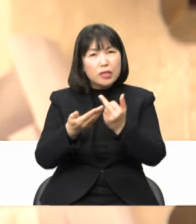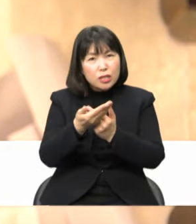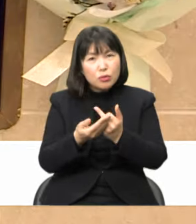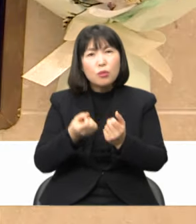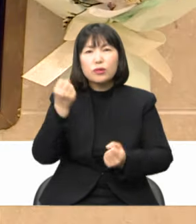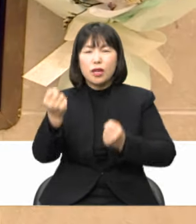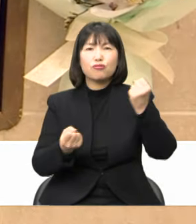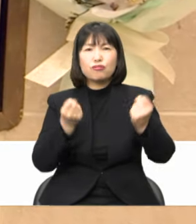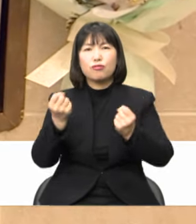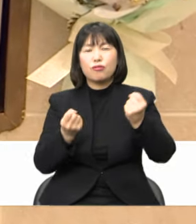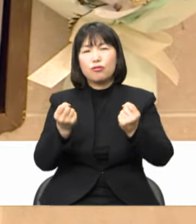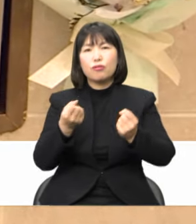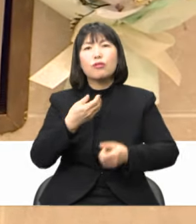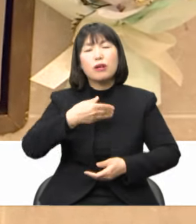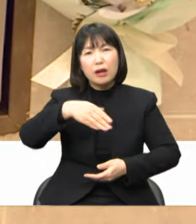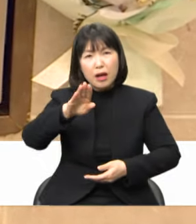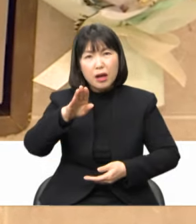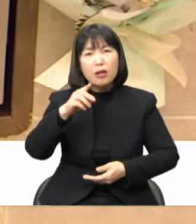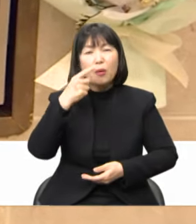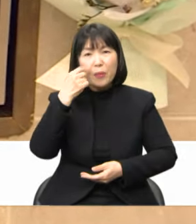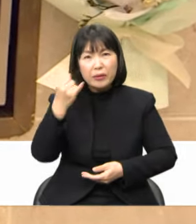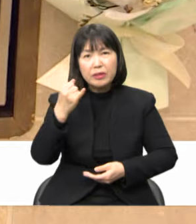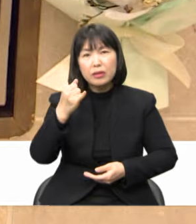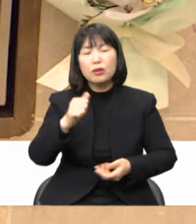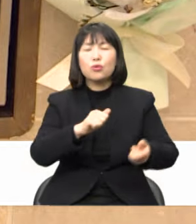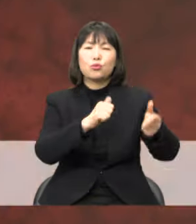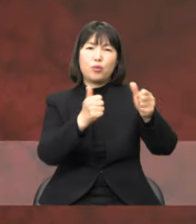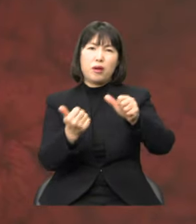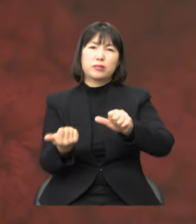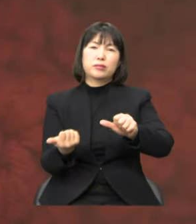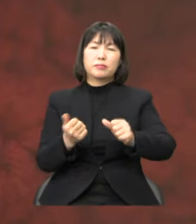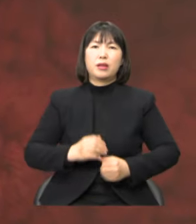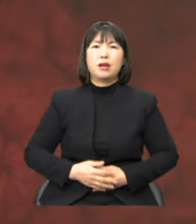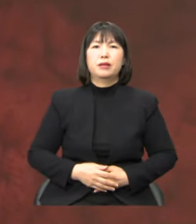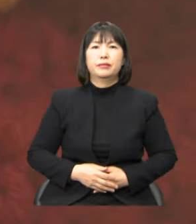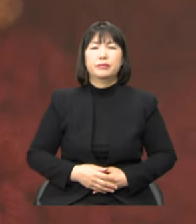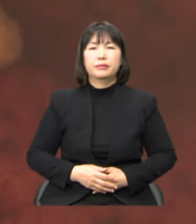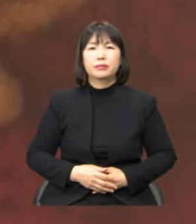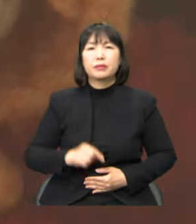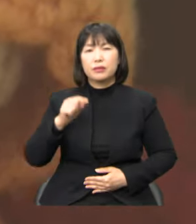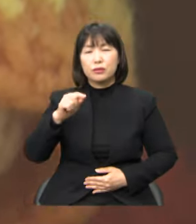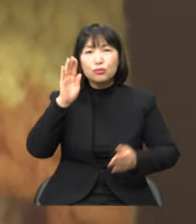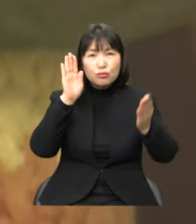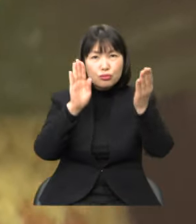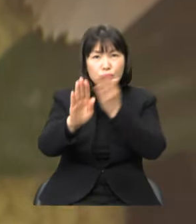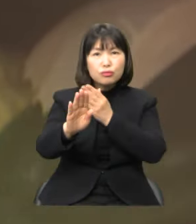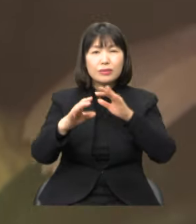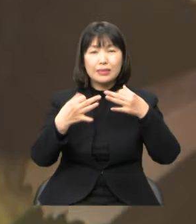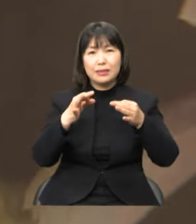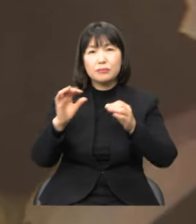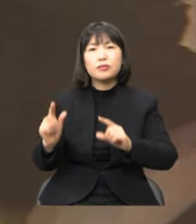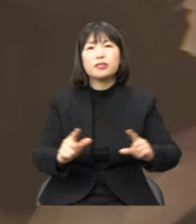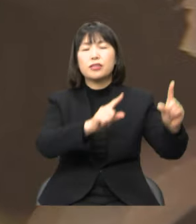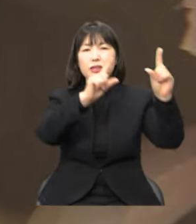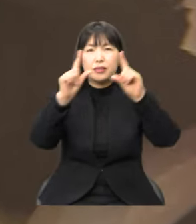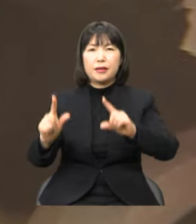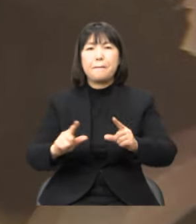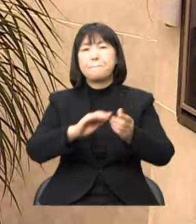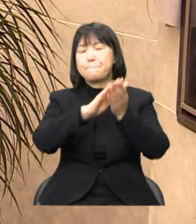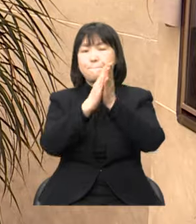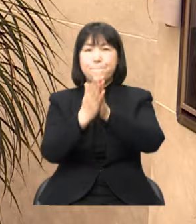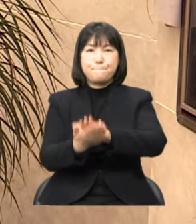어머니는 결국 싸늘한 주검이 되어 돌아왔습니다 그날 이후 김씨의 삶도 완전히